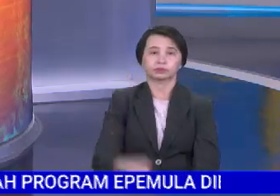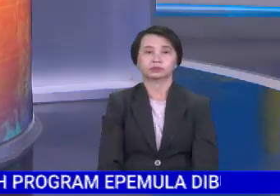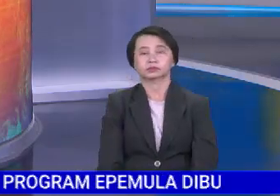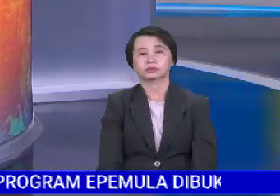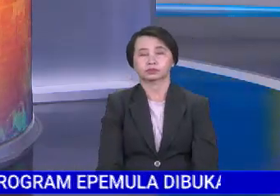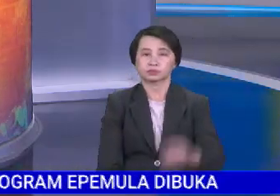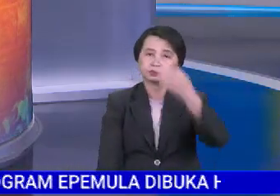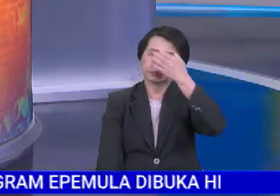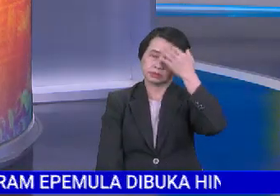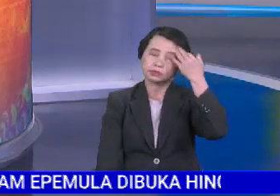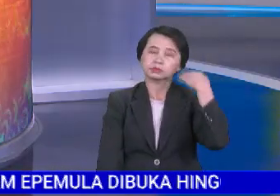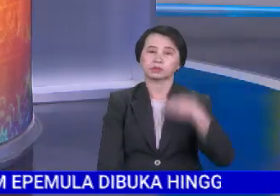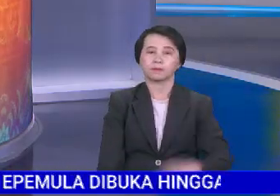Hanif.